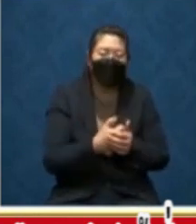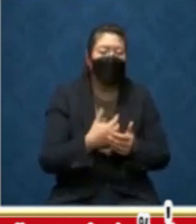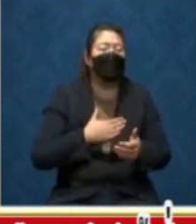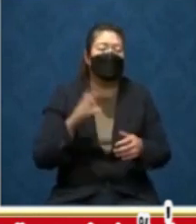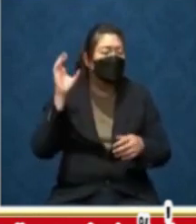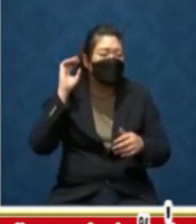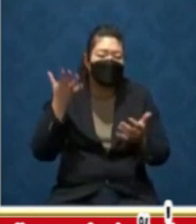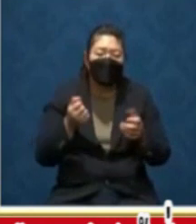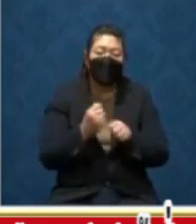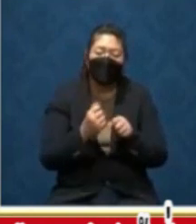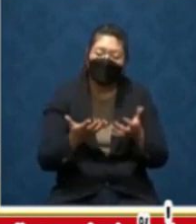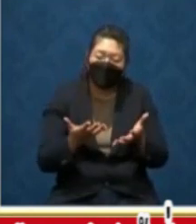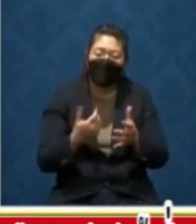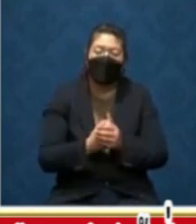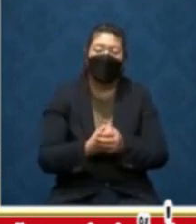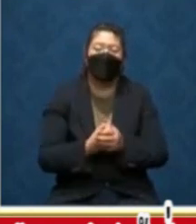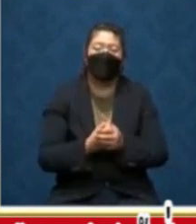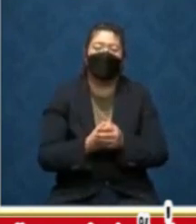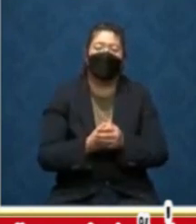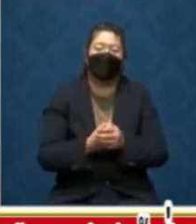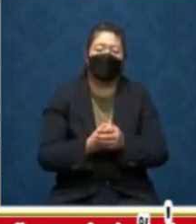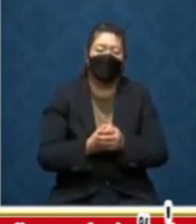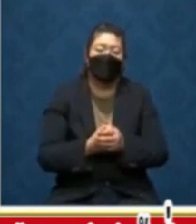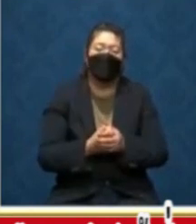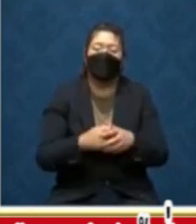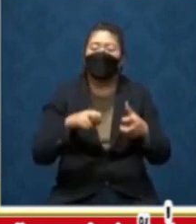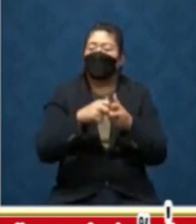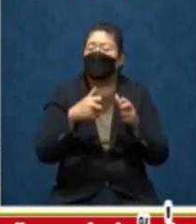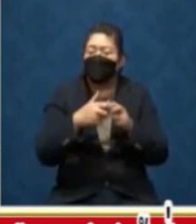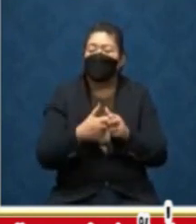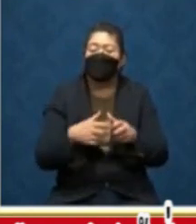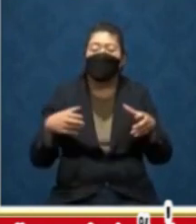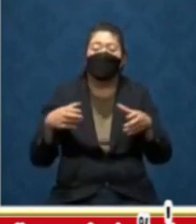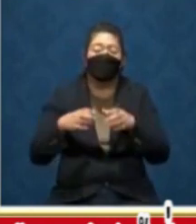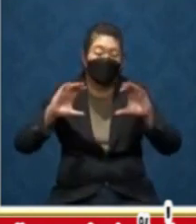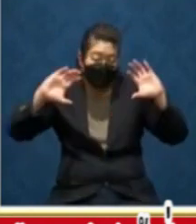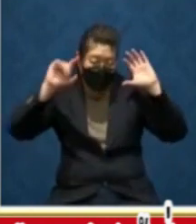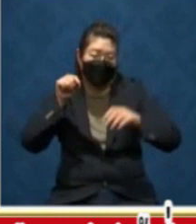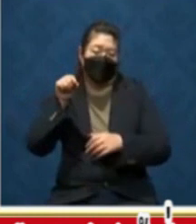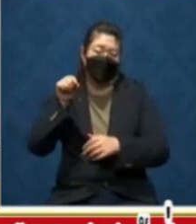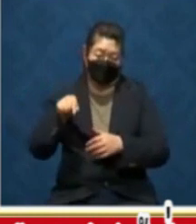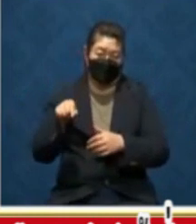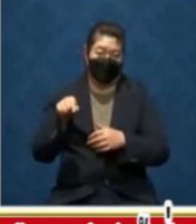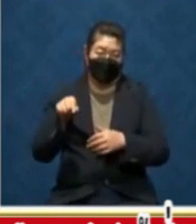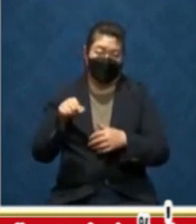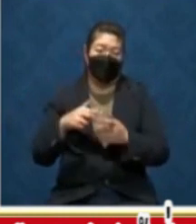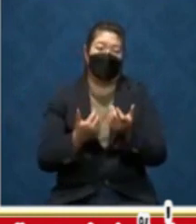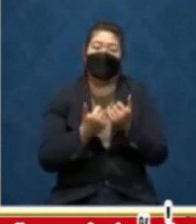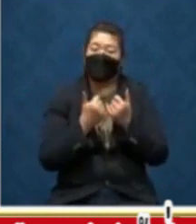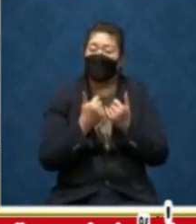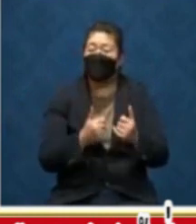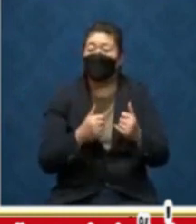ไงมันมาจากความสงบจบที่รัฐบาลชุดนี้หรือเปล่าแล้วการจับกุม